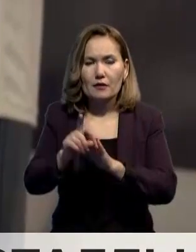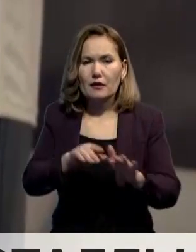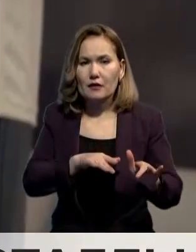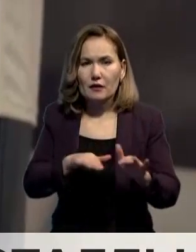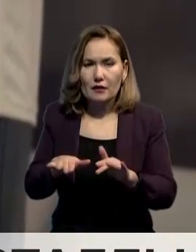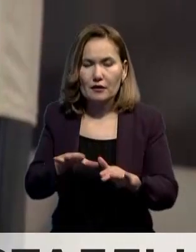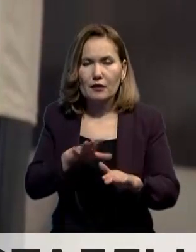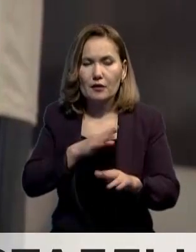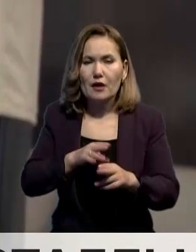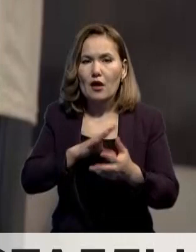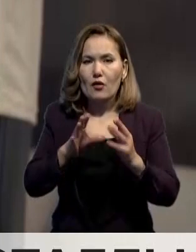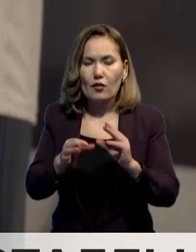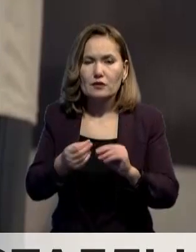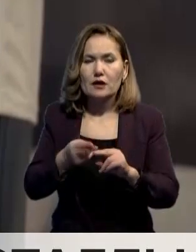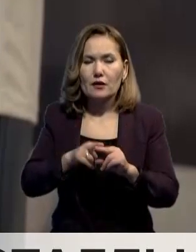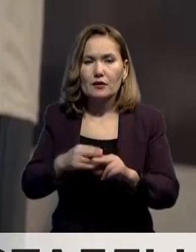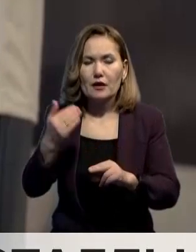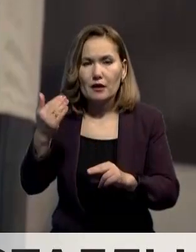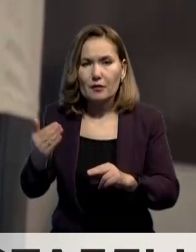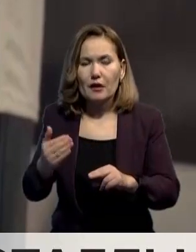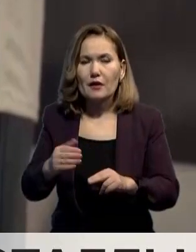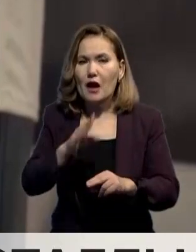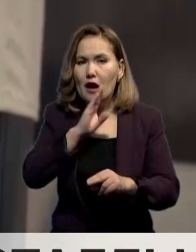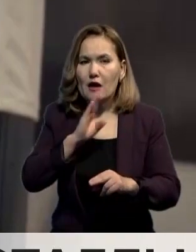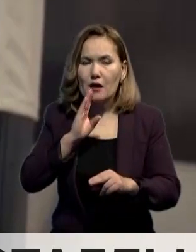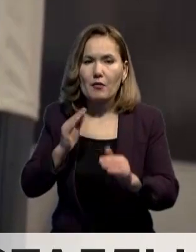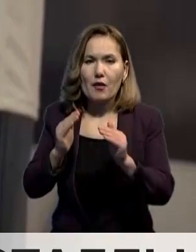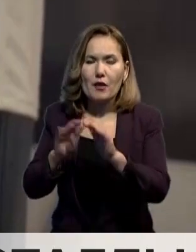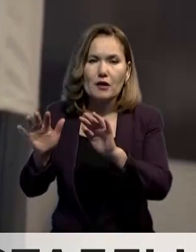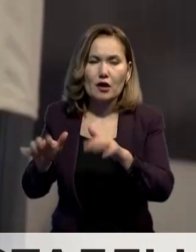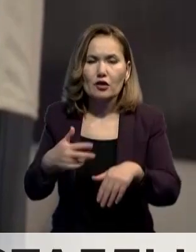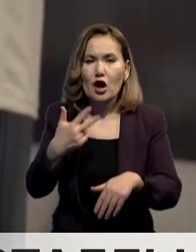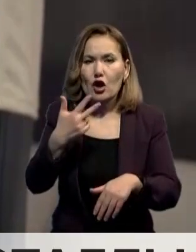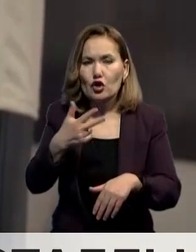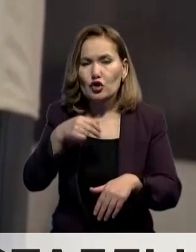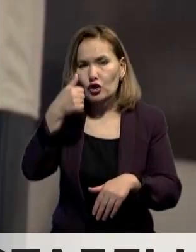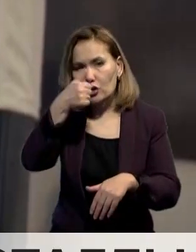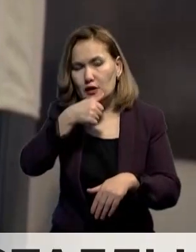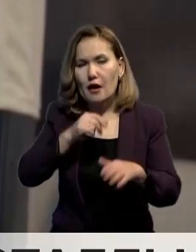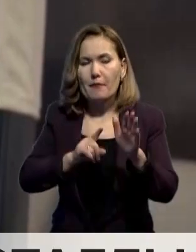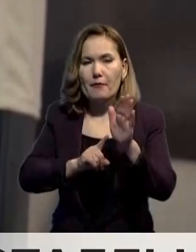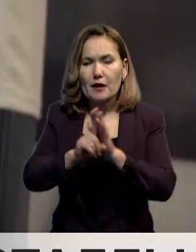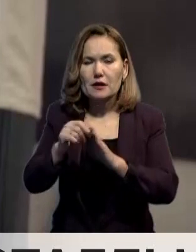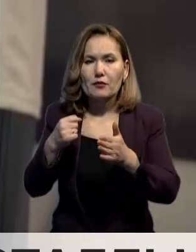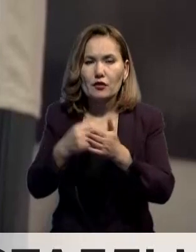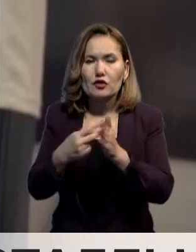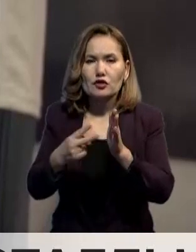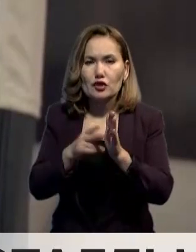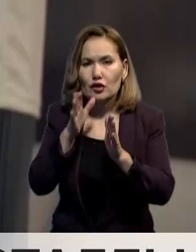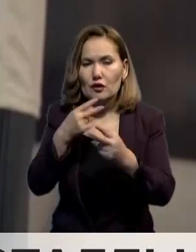жүргізілуде. Бұл бапқа сәйкес мүлкі тәркіленіп 3 жылдан 7 жылға мерзімге бас бостандығынан айыруға